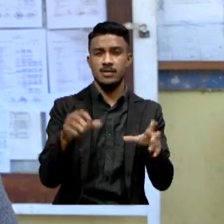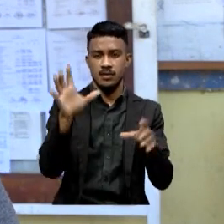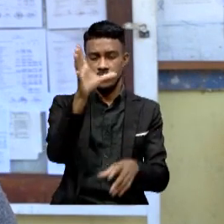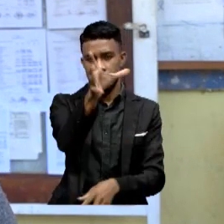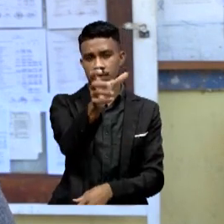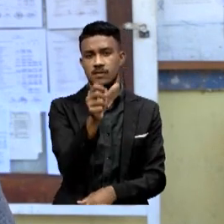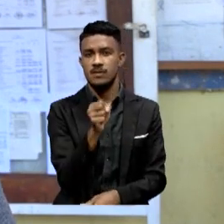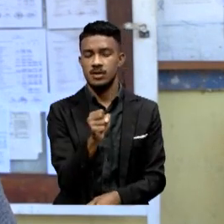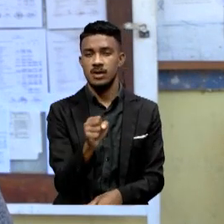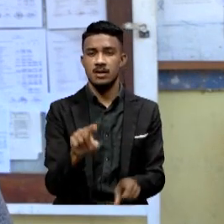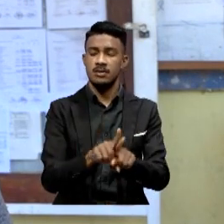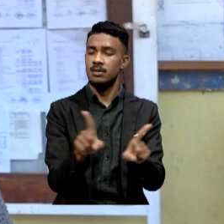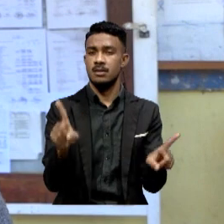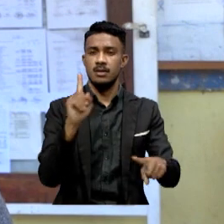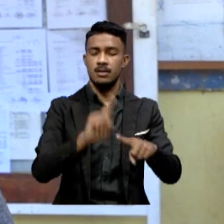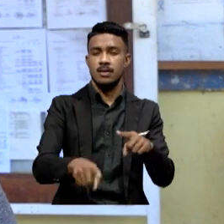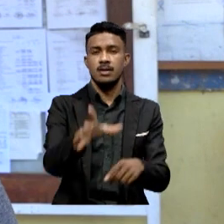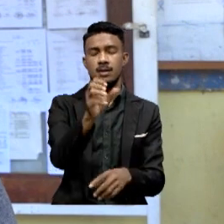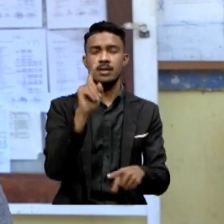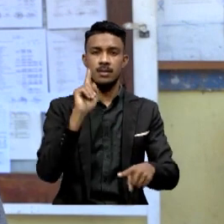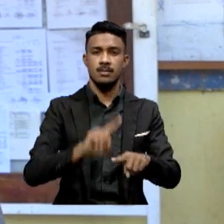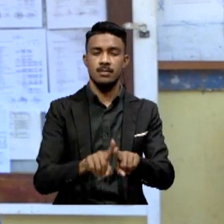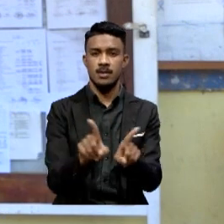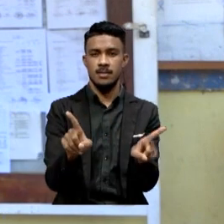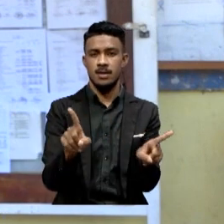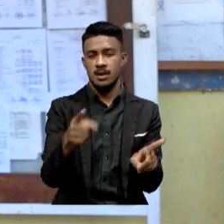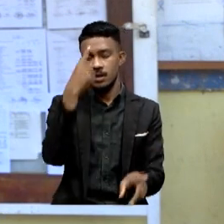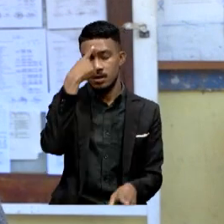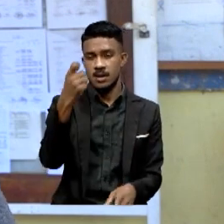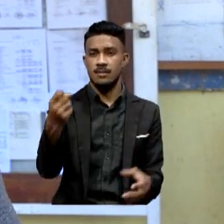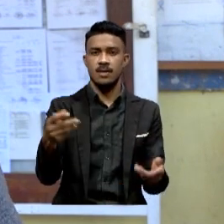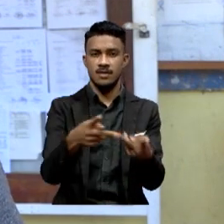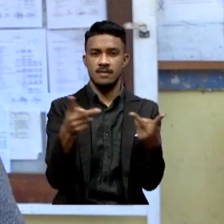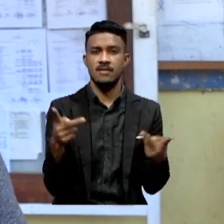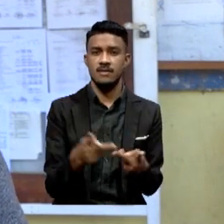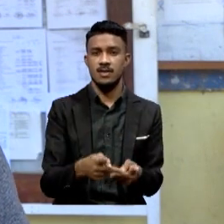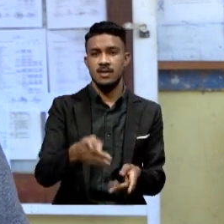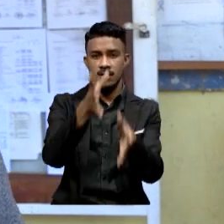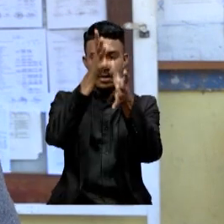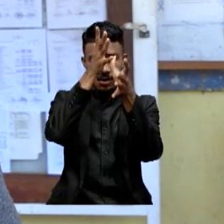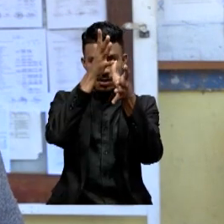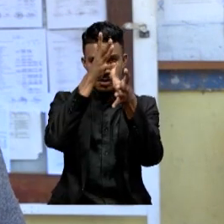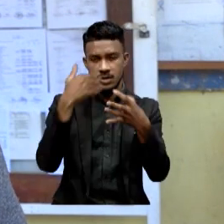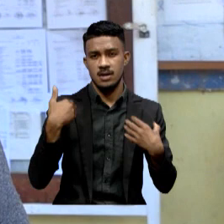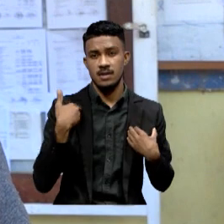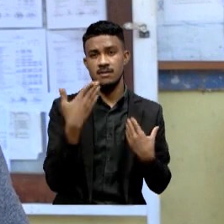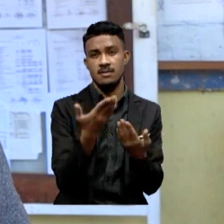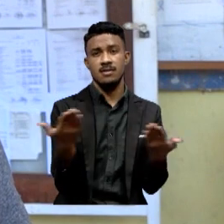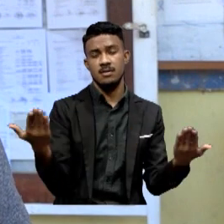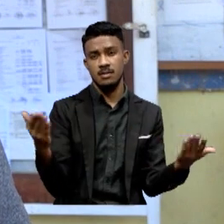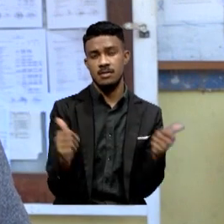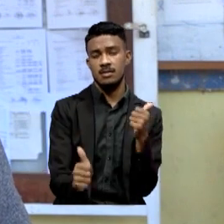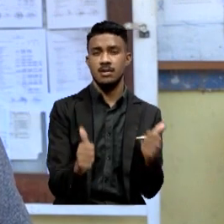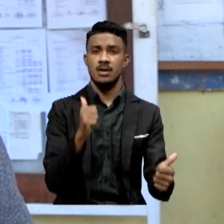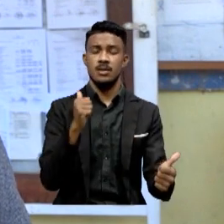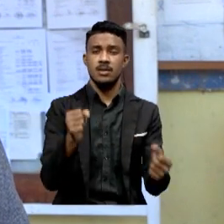foti, sedian labela antara buat ni labela, mai be tamba area dores katuas ne ihat partne me ketak fale husi suku